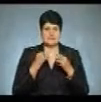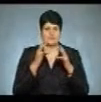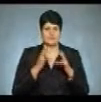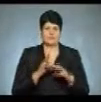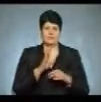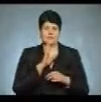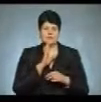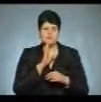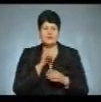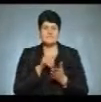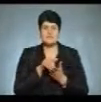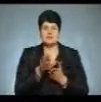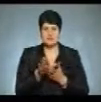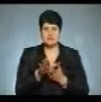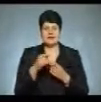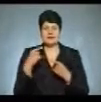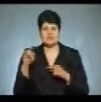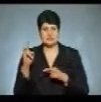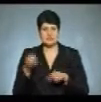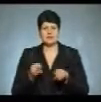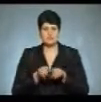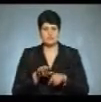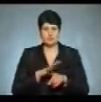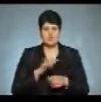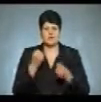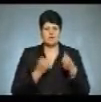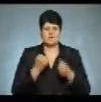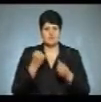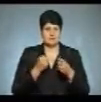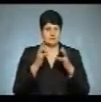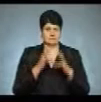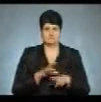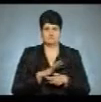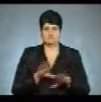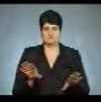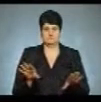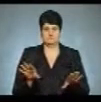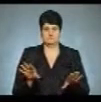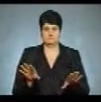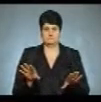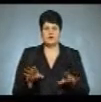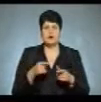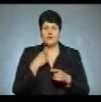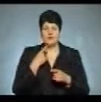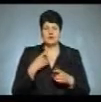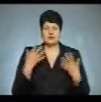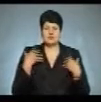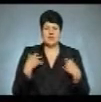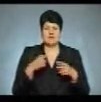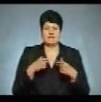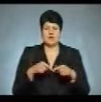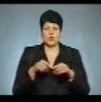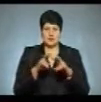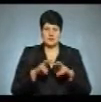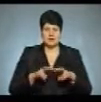лікар відмовилася. Інша дитина, яка теж перебувала в автівці, не травмувалася. За словами начальника відділу розслідування злочинів